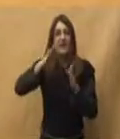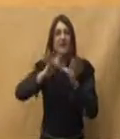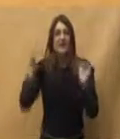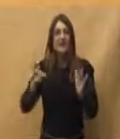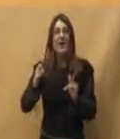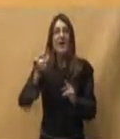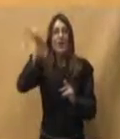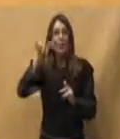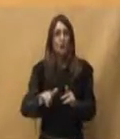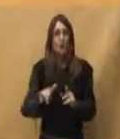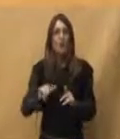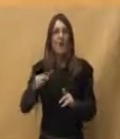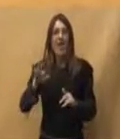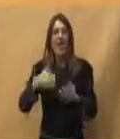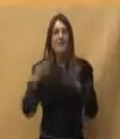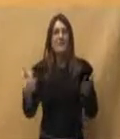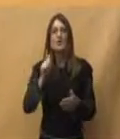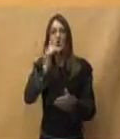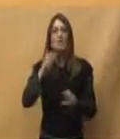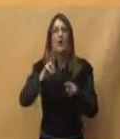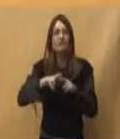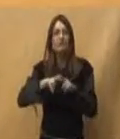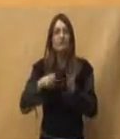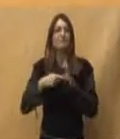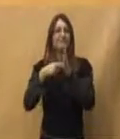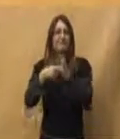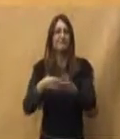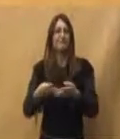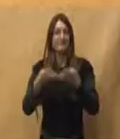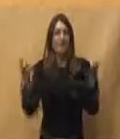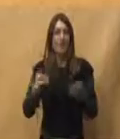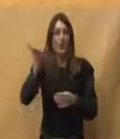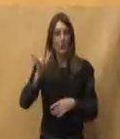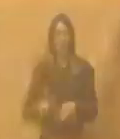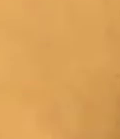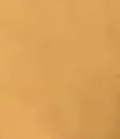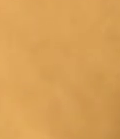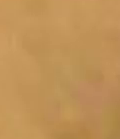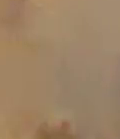Imate na YouTube-u ovu emisiju. Sutra će biti već na YouTube-u.